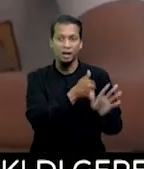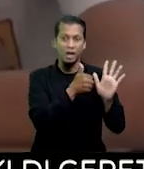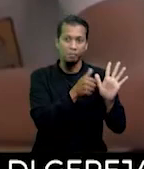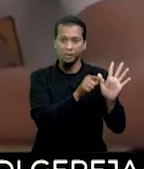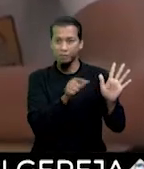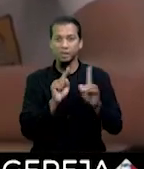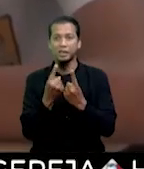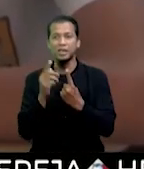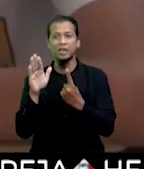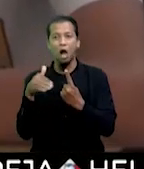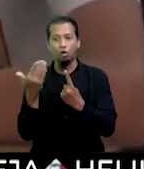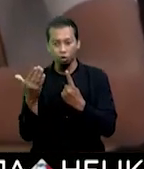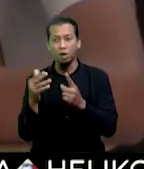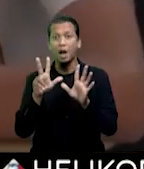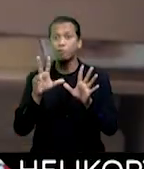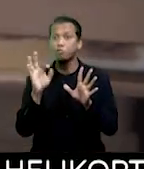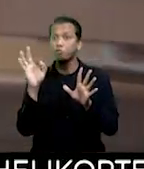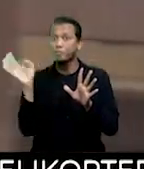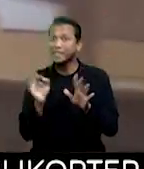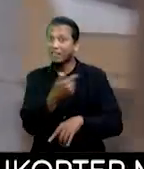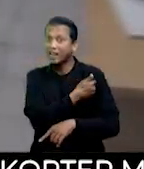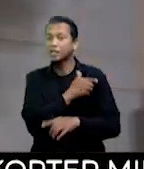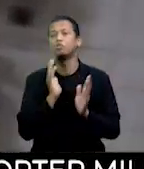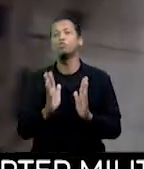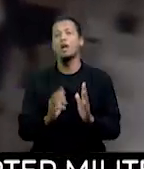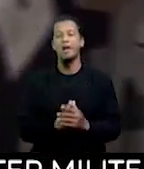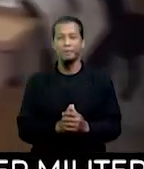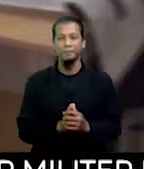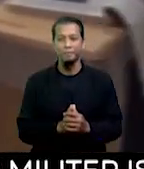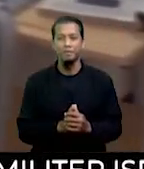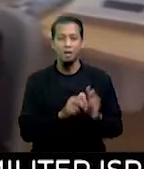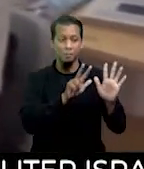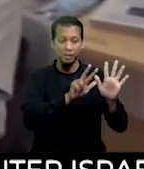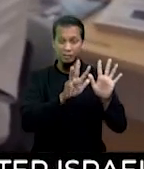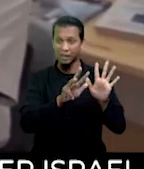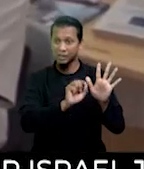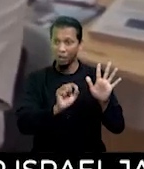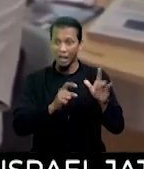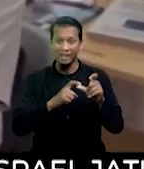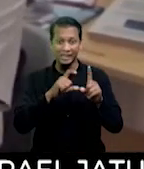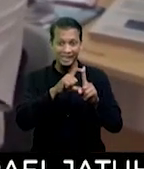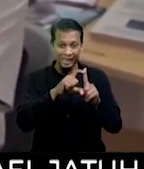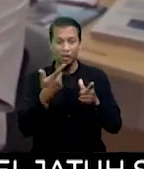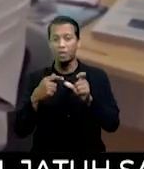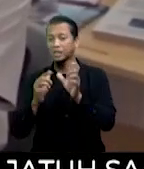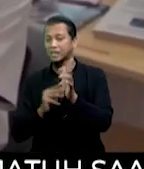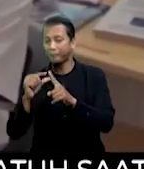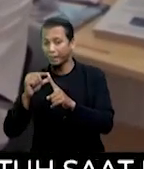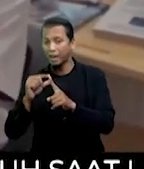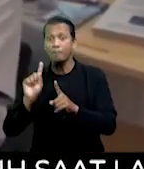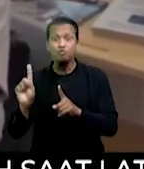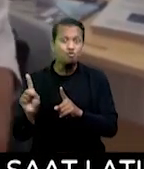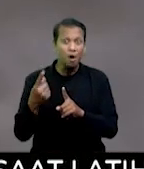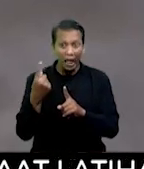80%. Tercatat 59 sekolah dasar dan 19 SMP baik negeri maupun swasta menggelar sekolah tatap